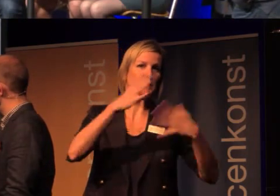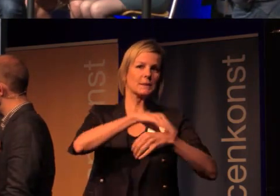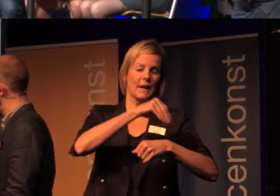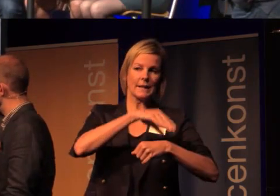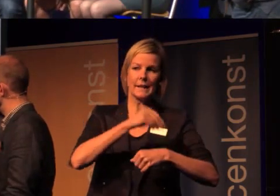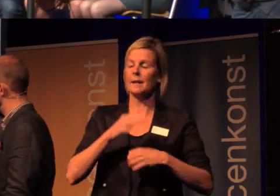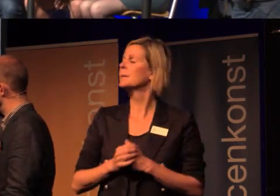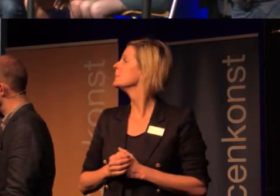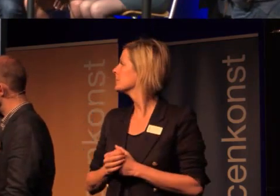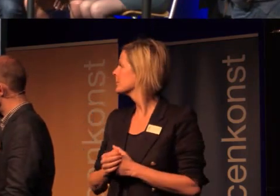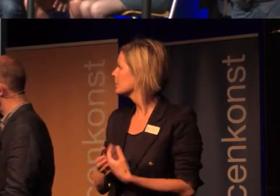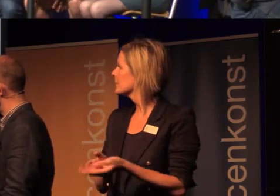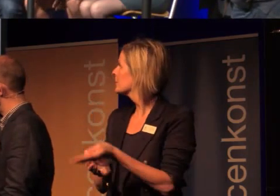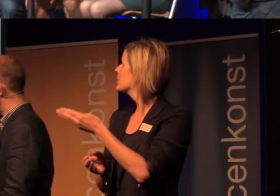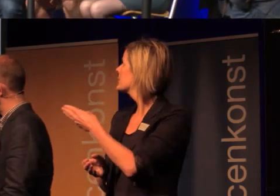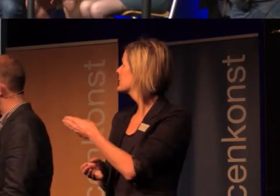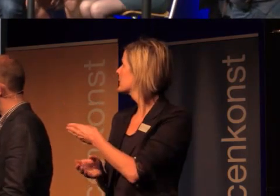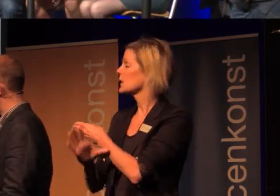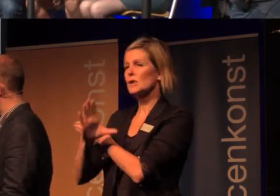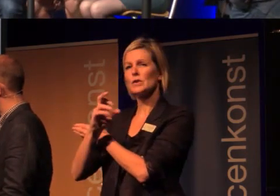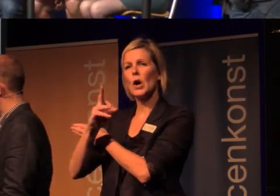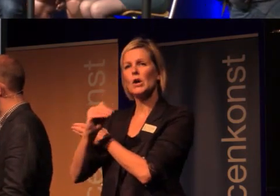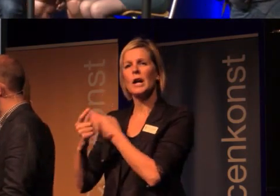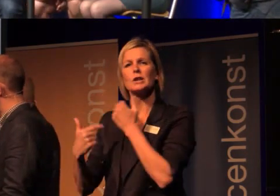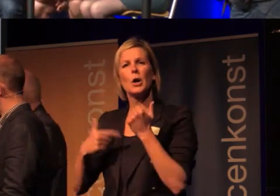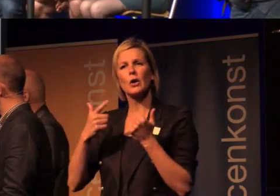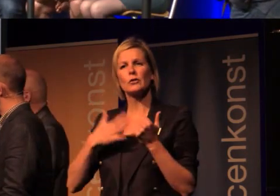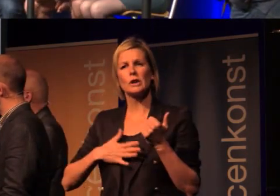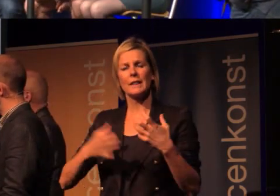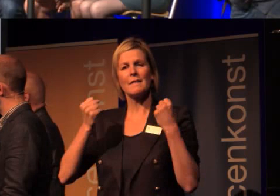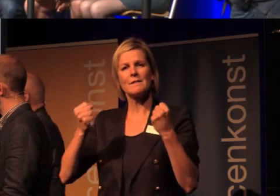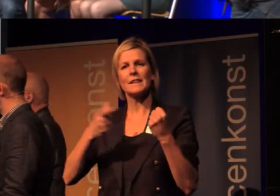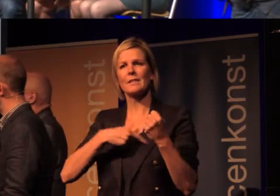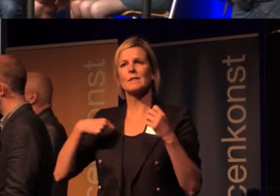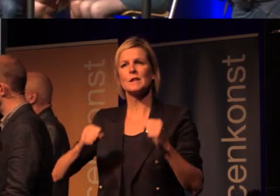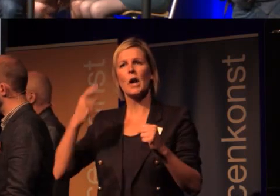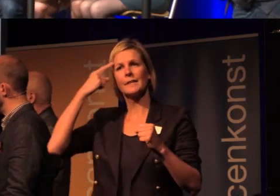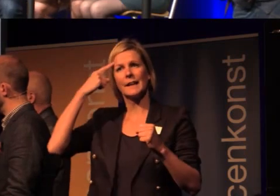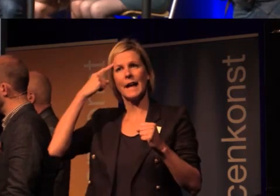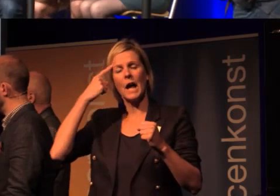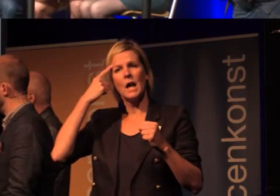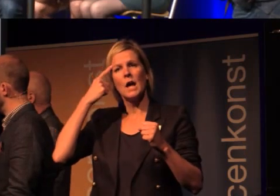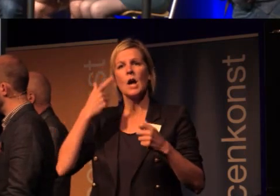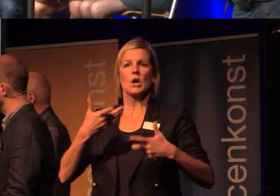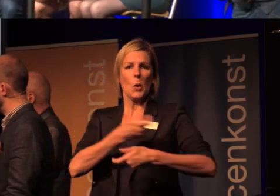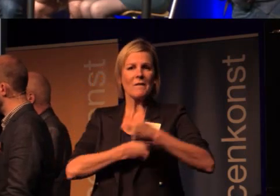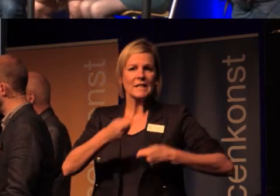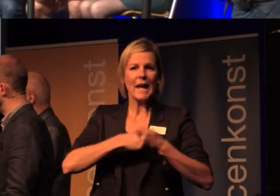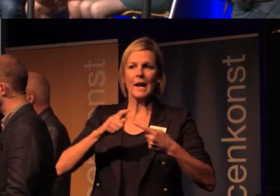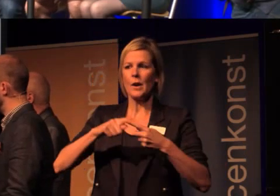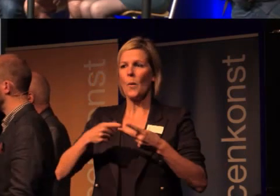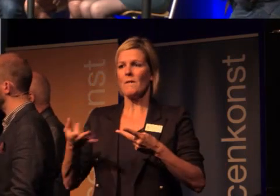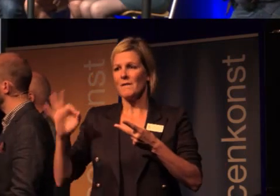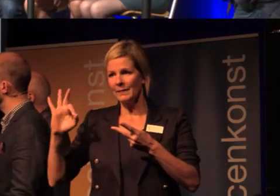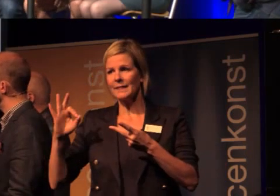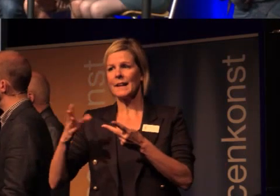Yes, jag tror att det är viktigt att komma ihåg att det är inte bara så att det finns två typer av finansiering, offentlig och kommersiell, utan att den icke-offentliga